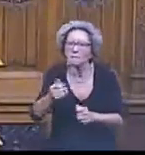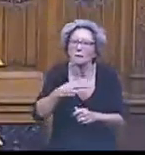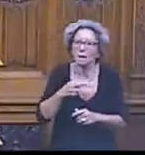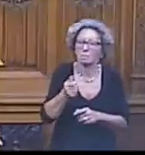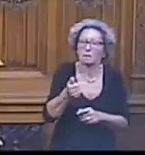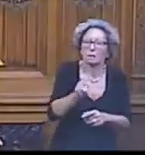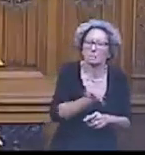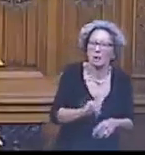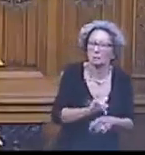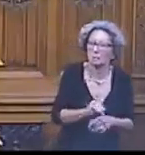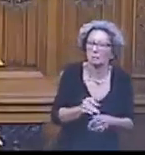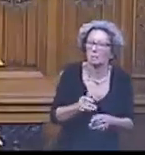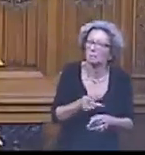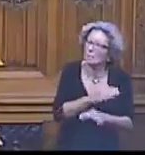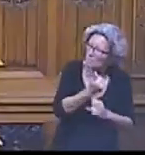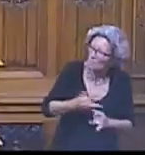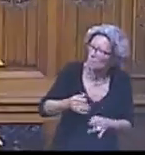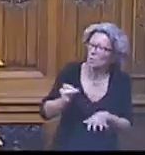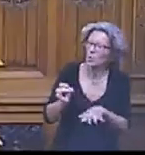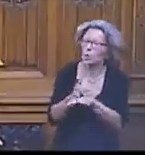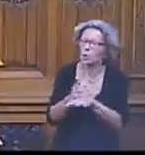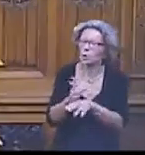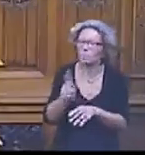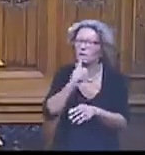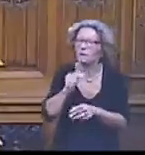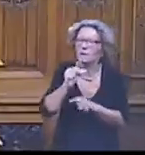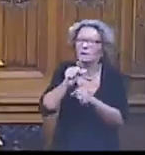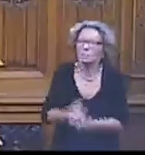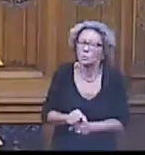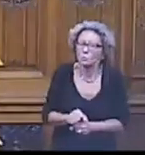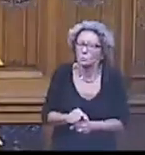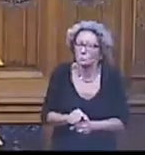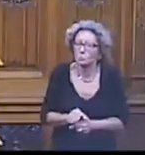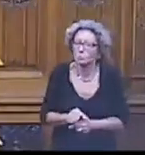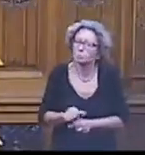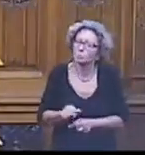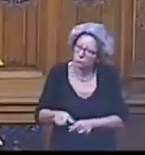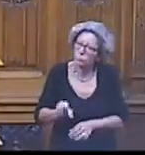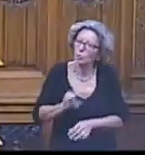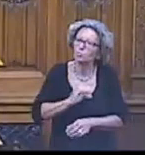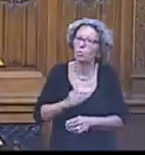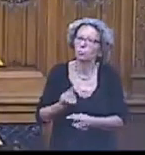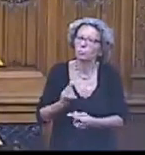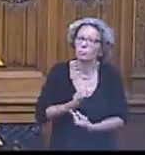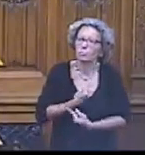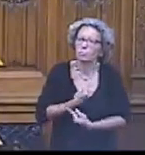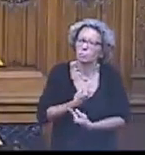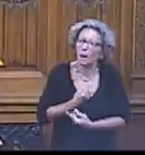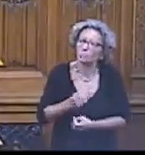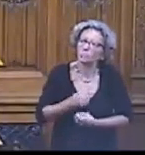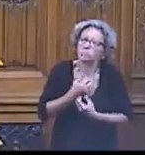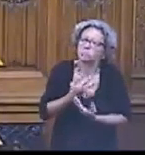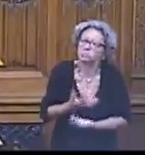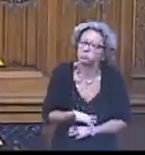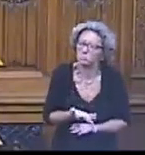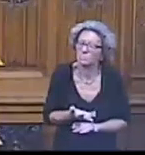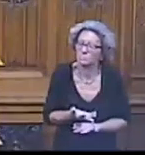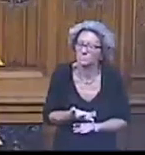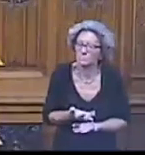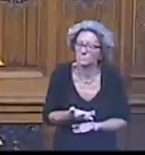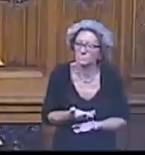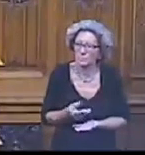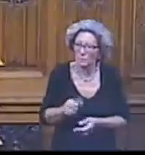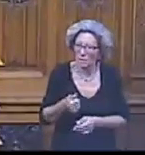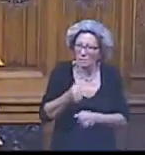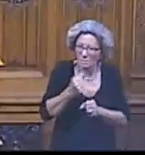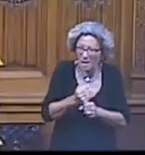jeder glücklich ist, und zwar deshalb, weil er nicht unter Druck steht, sondern Chancen hat, sich selbst zu verwirklichen. Eine